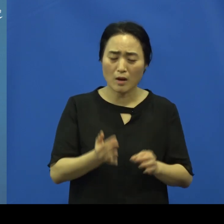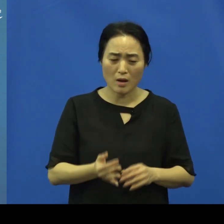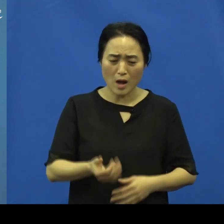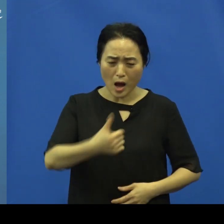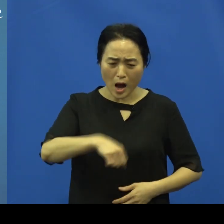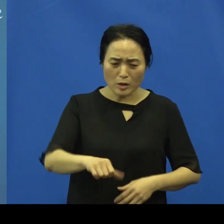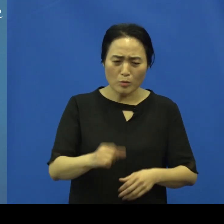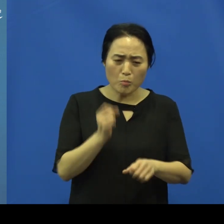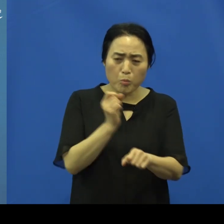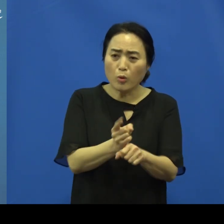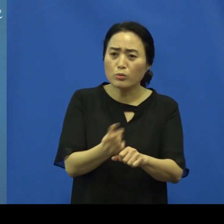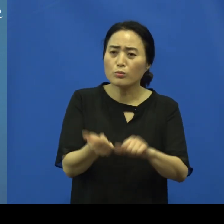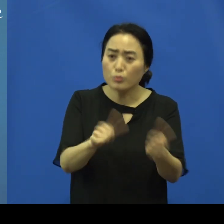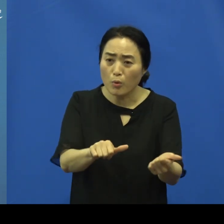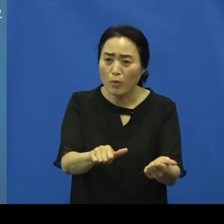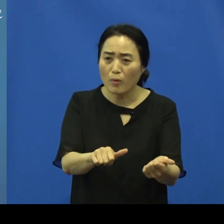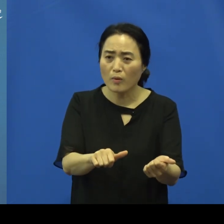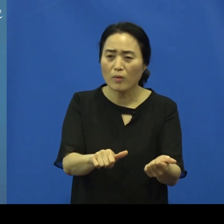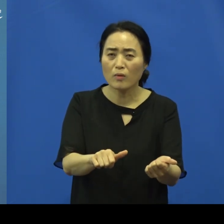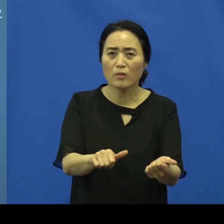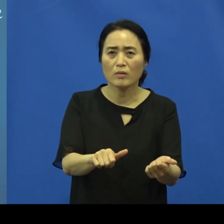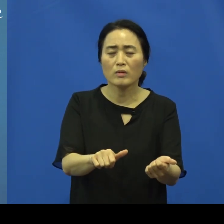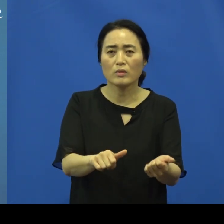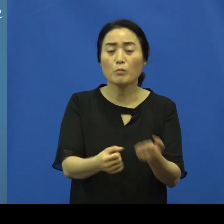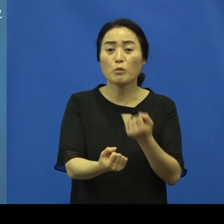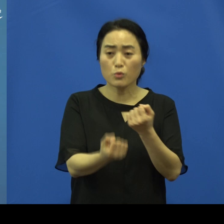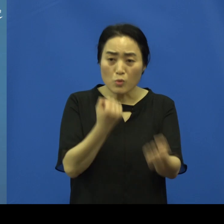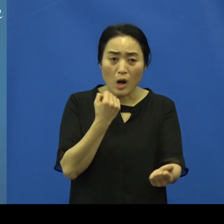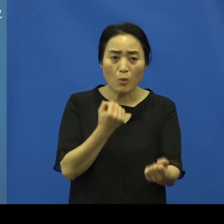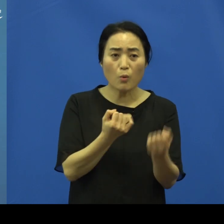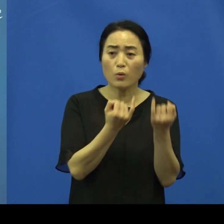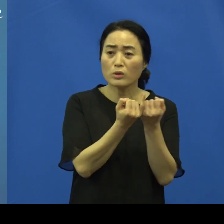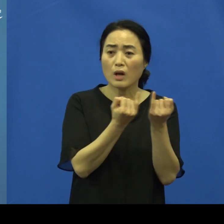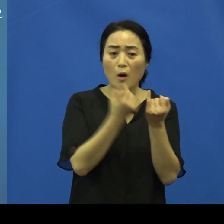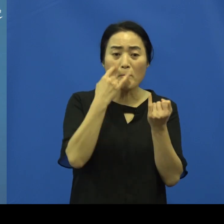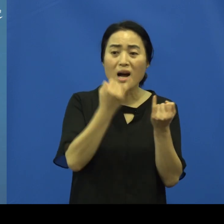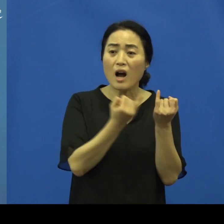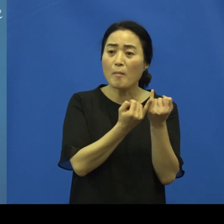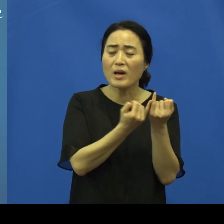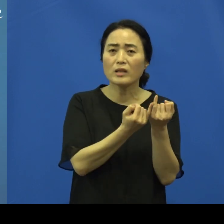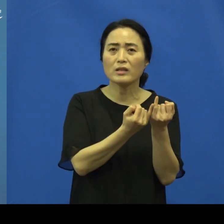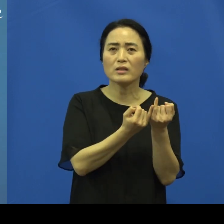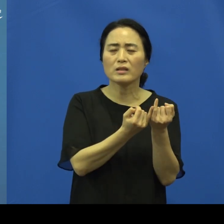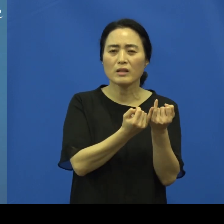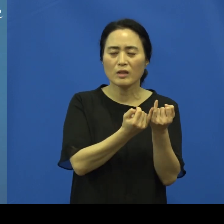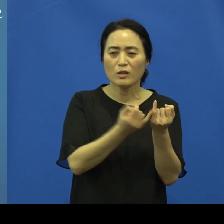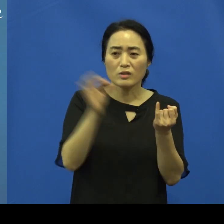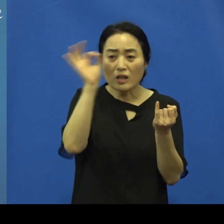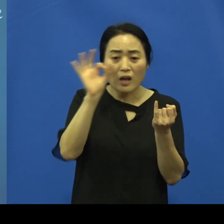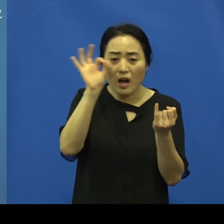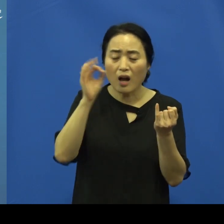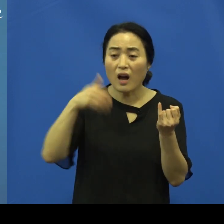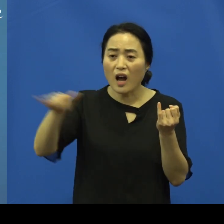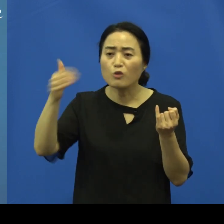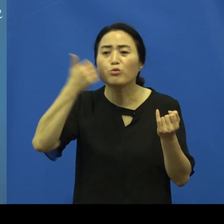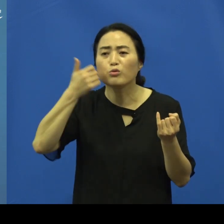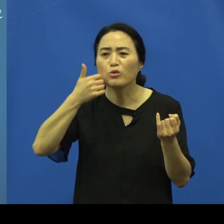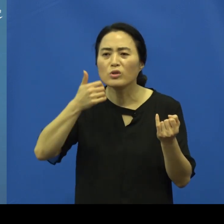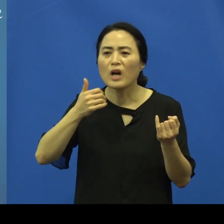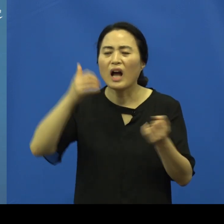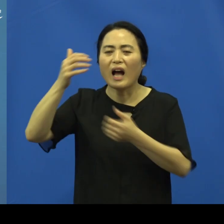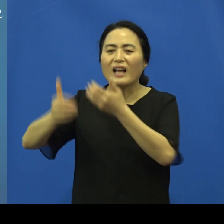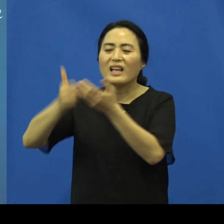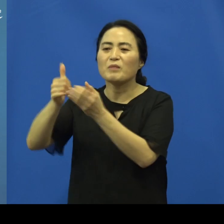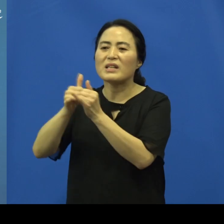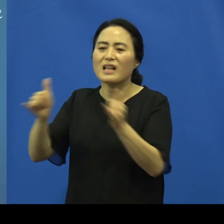죽었어요, 이미. 근데 이 여인은 선지자를 찾아가려고 합니다.